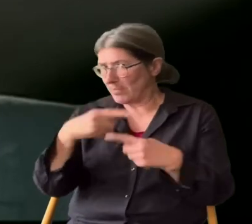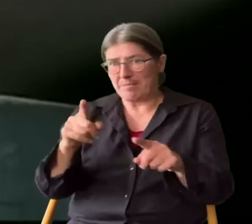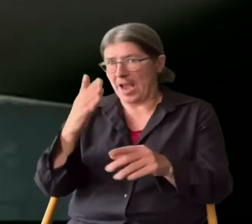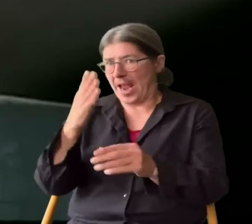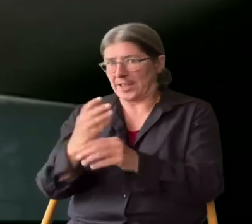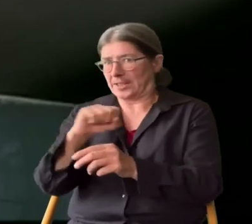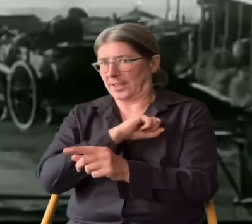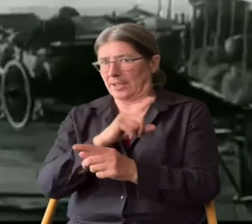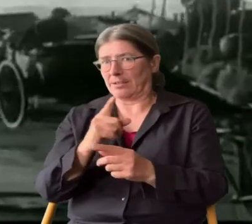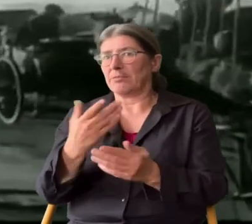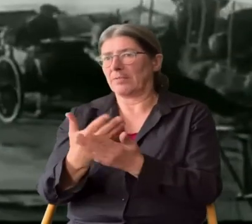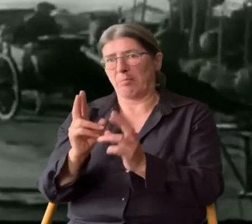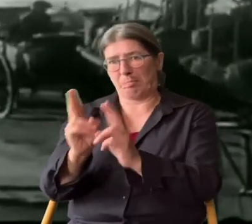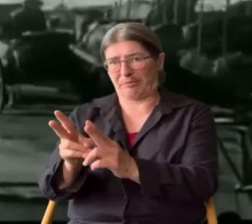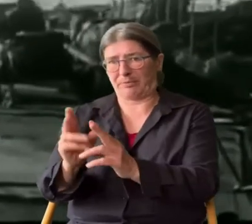mehr glaubt.